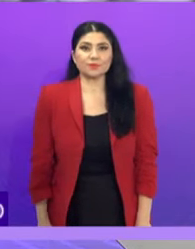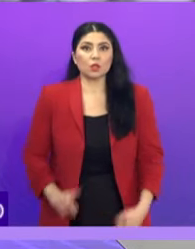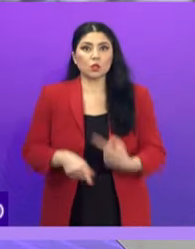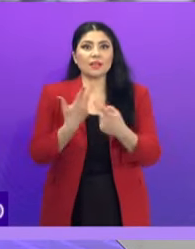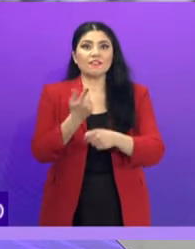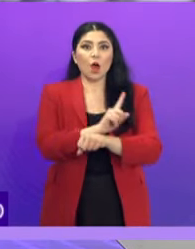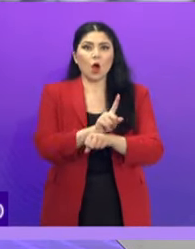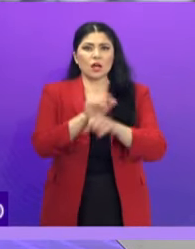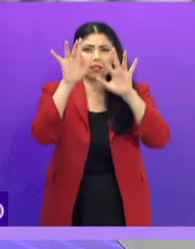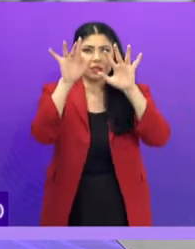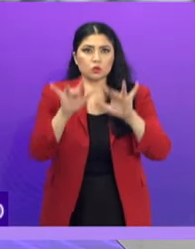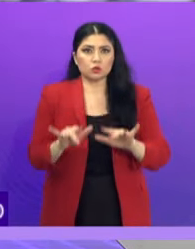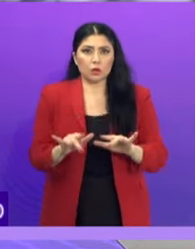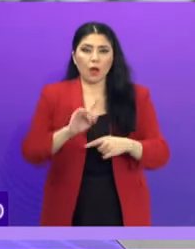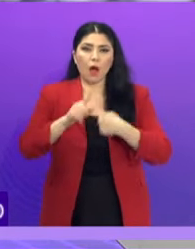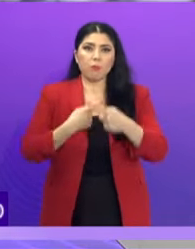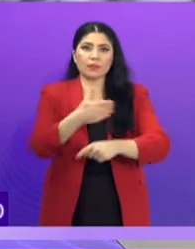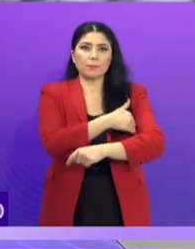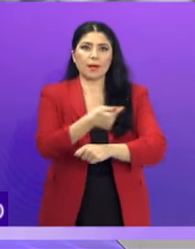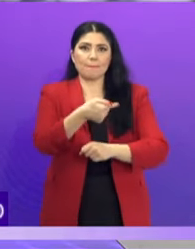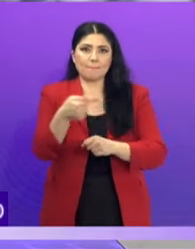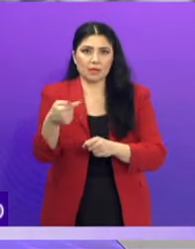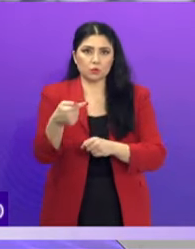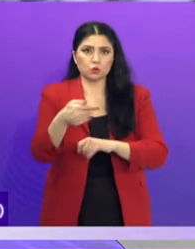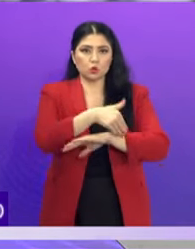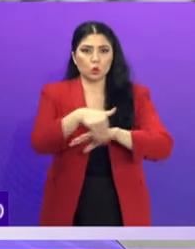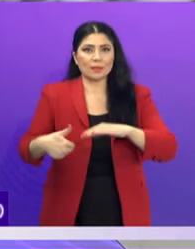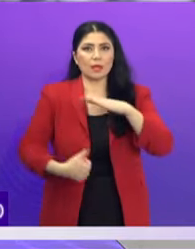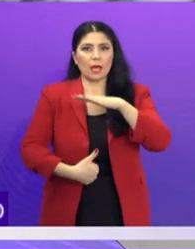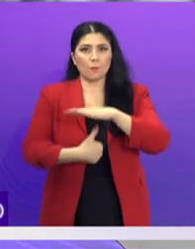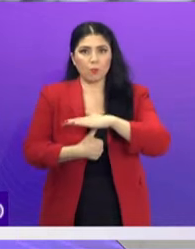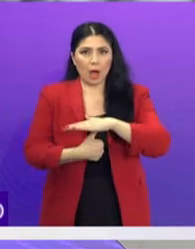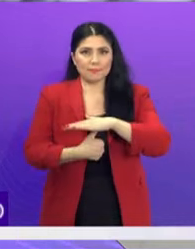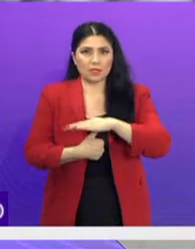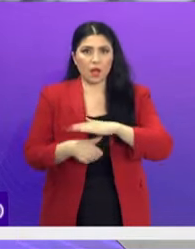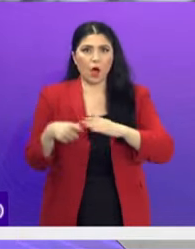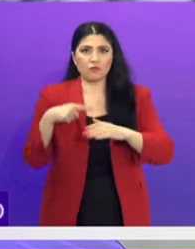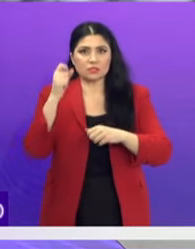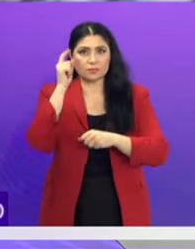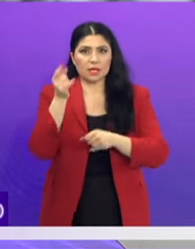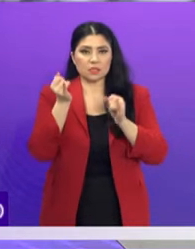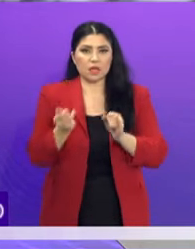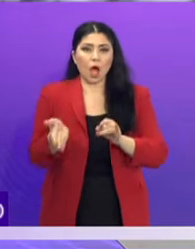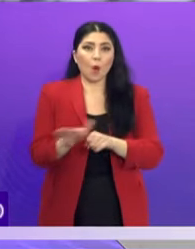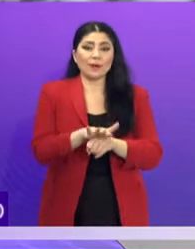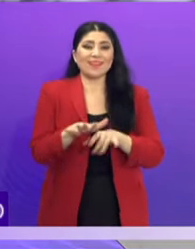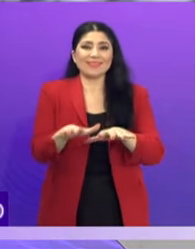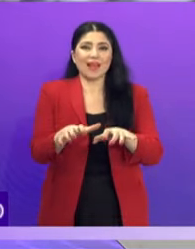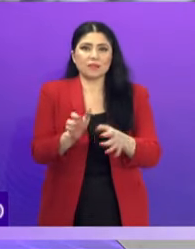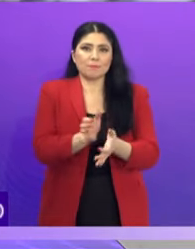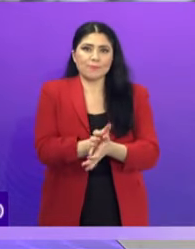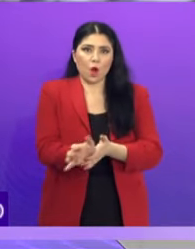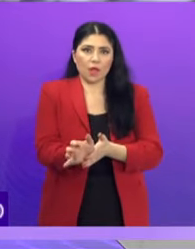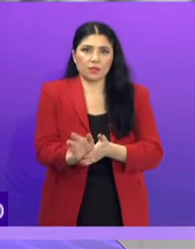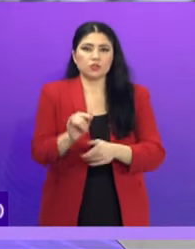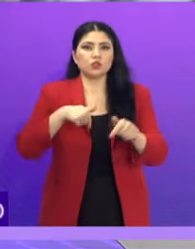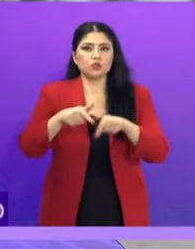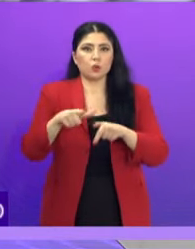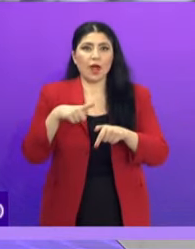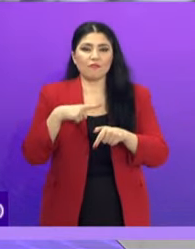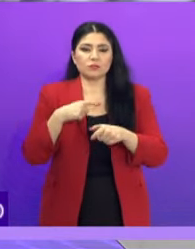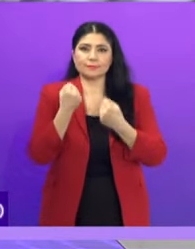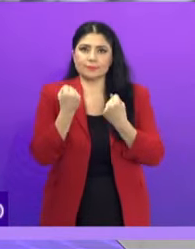După câteva ore de nisoare urmate de temperaturi negative, șoselele din capitală au fost în această dimineață acoperite de polei, așa că circulația a